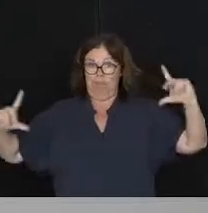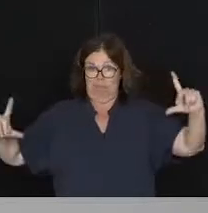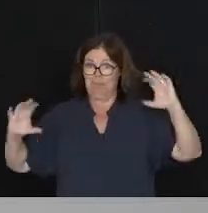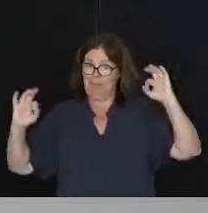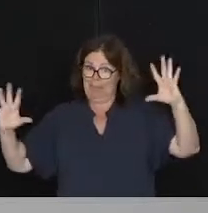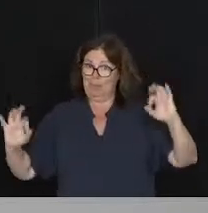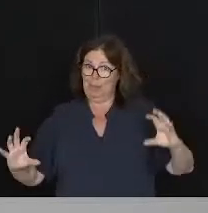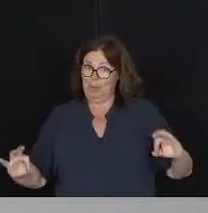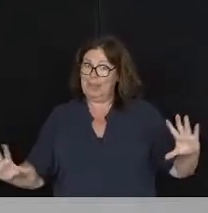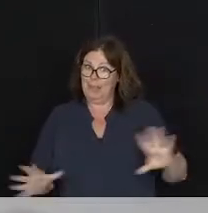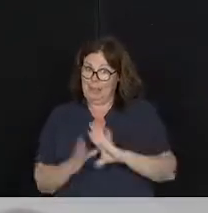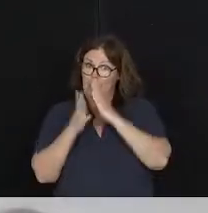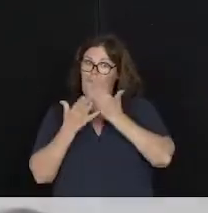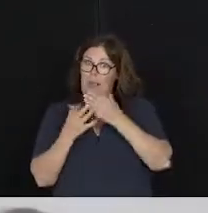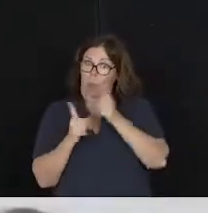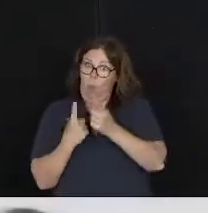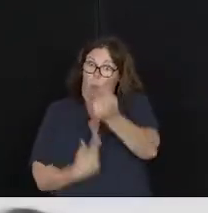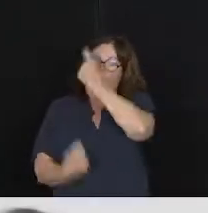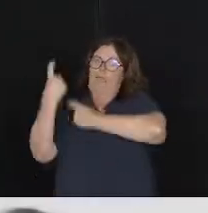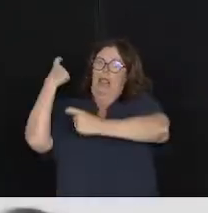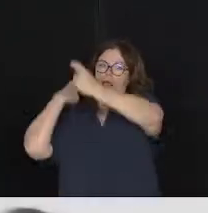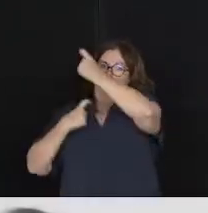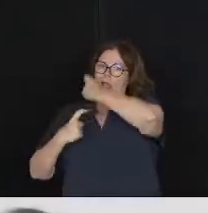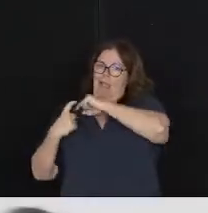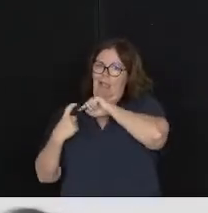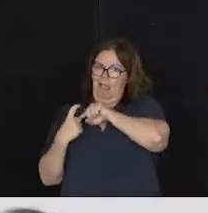superposition des temporalités